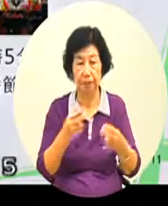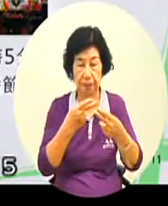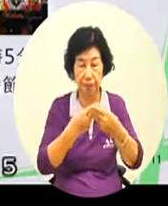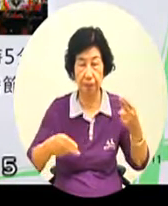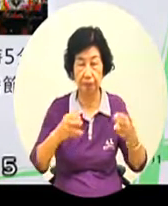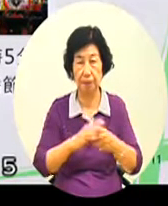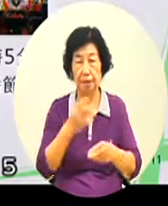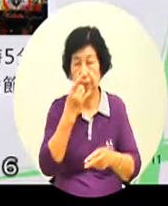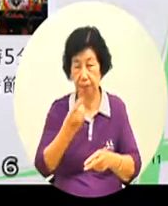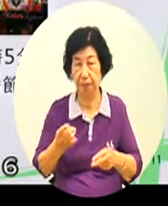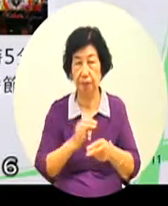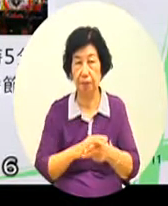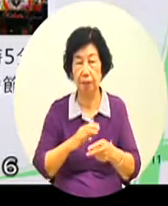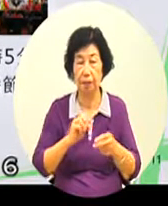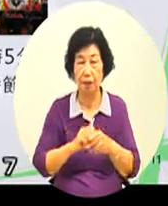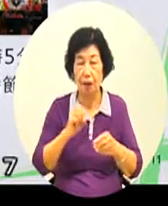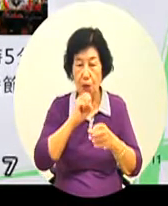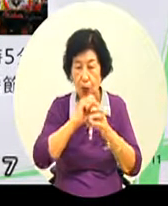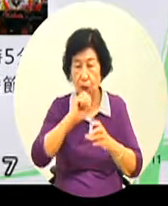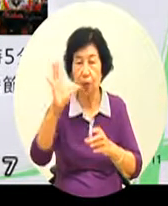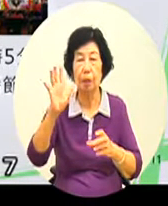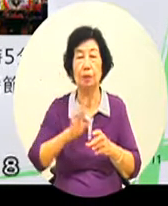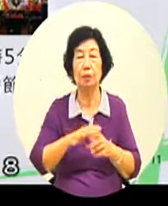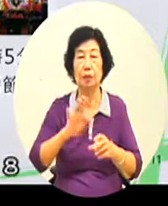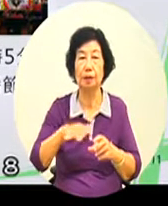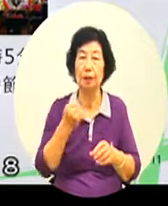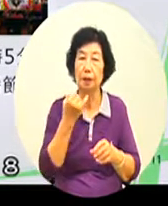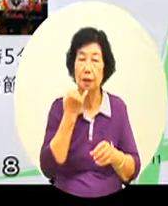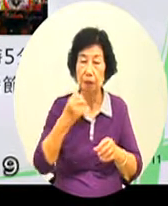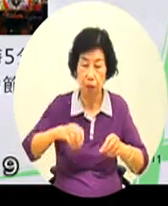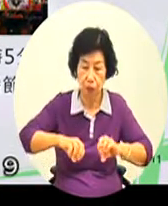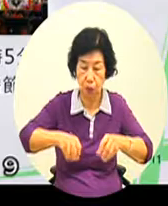哈，让客语在空中也能发声啊。